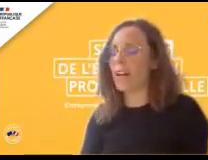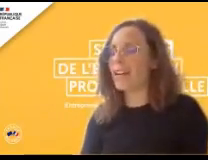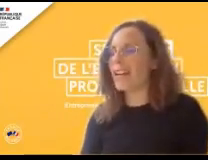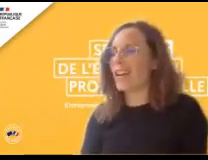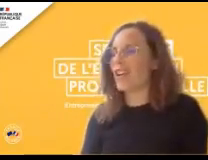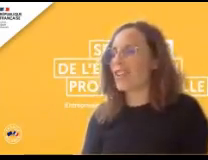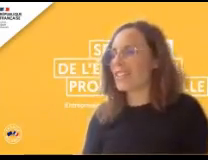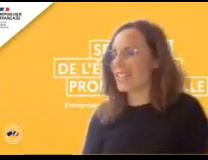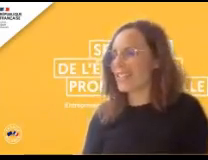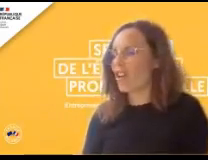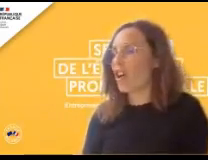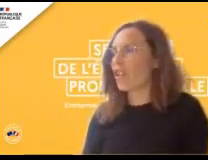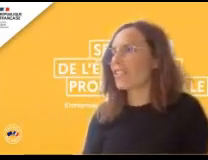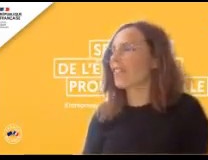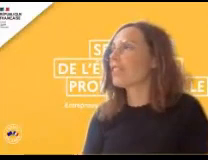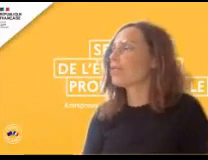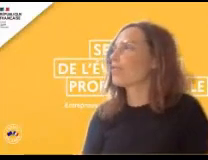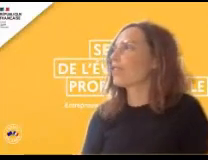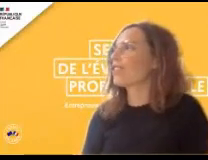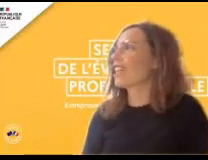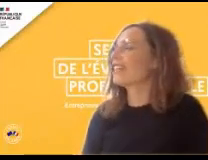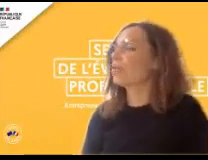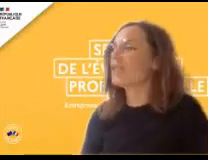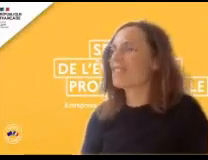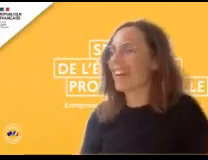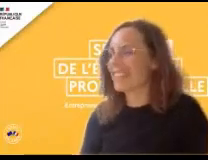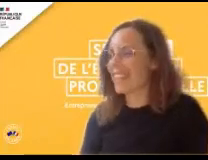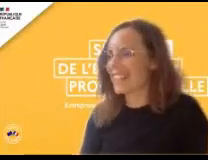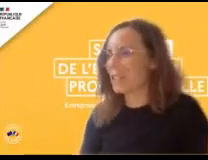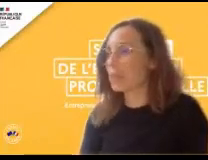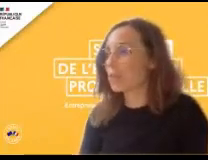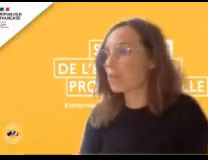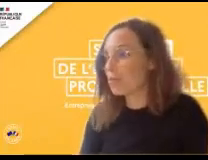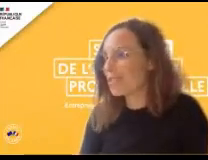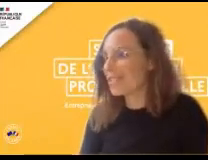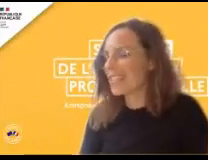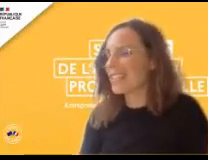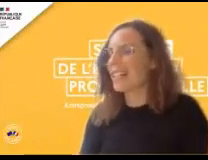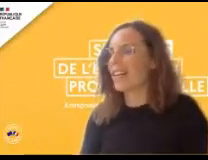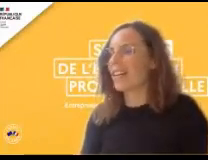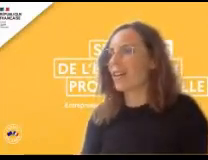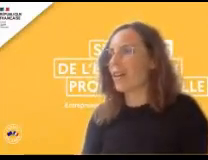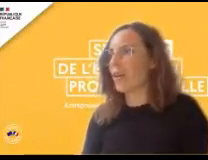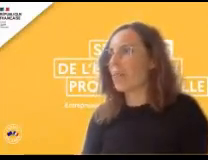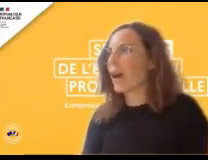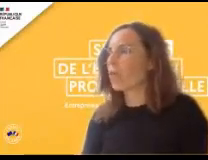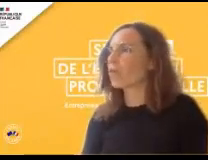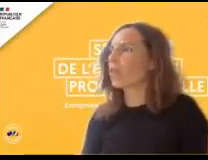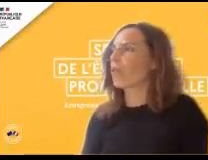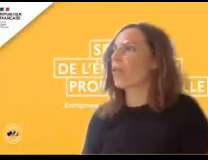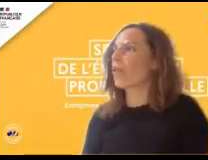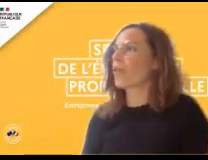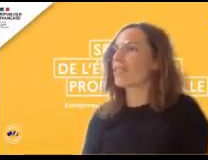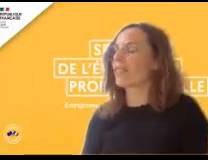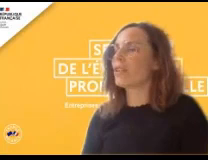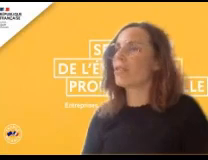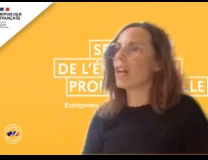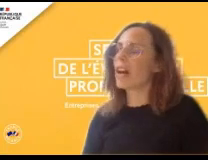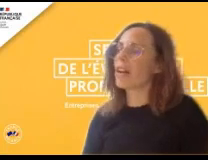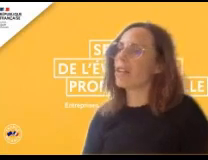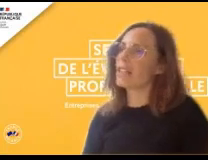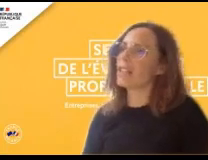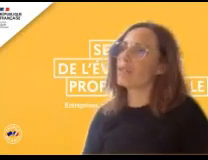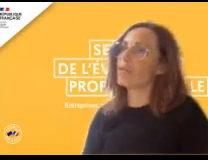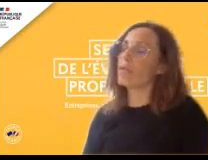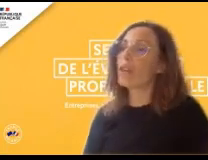loi en tout cas, c'est un service, j'allais dire, universel, c'est-à-dire pour tous. Par contre, c'est vrai que